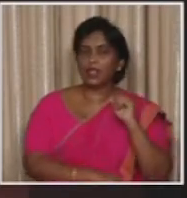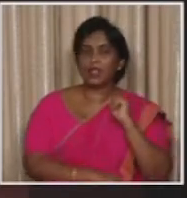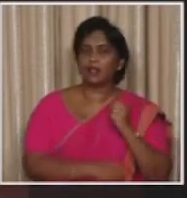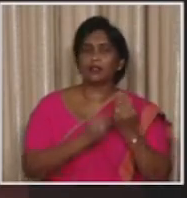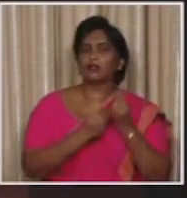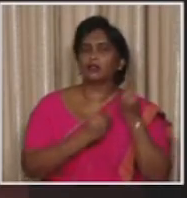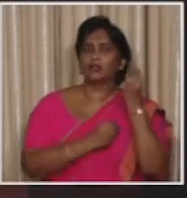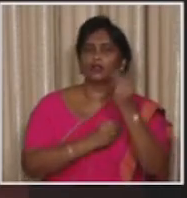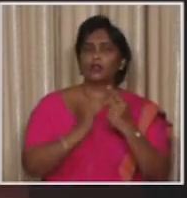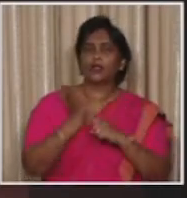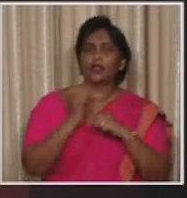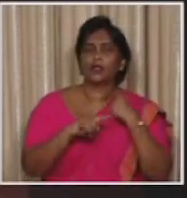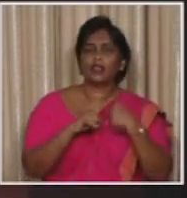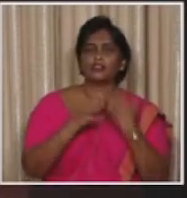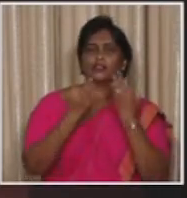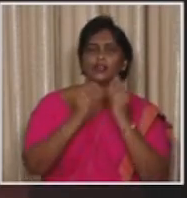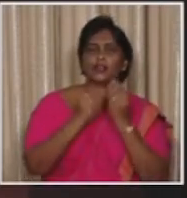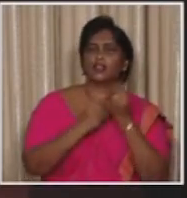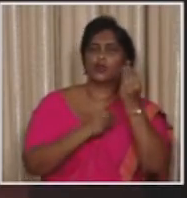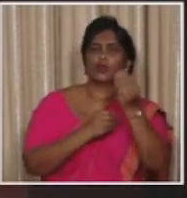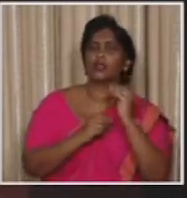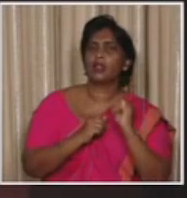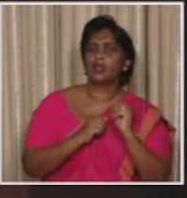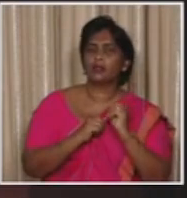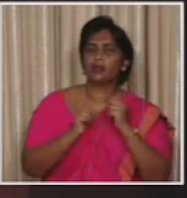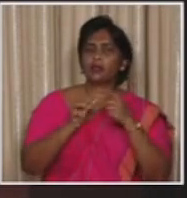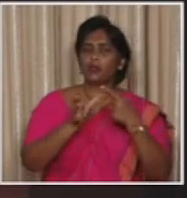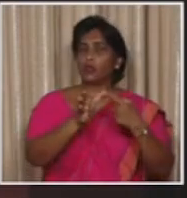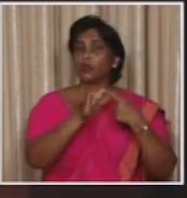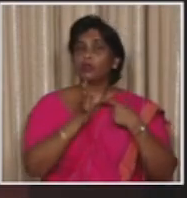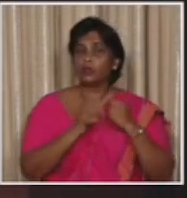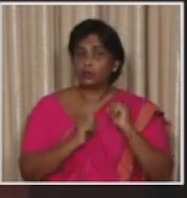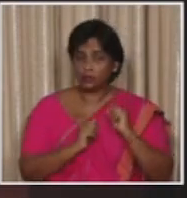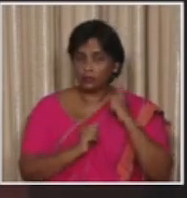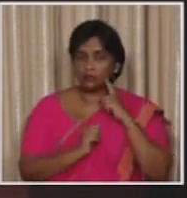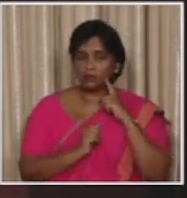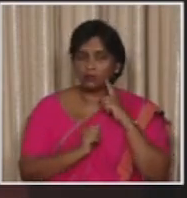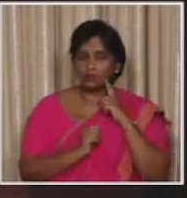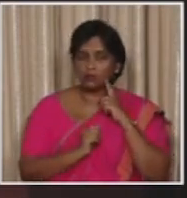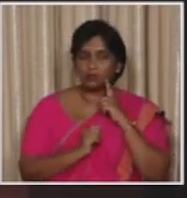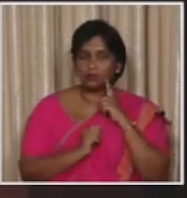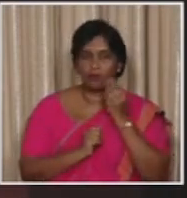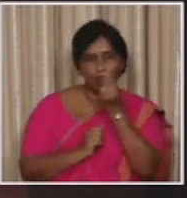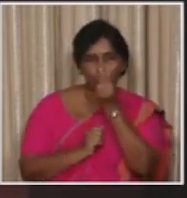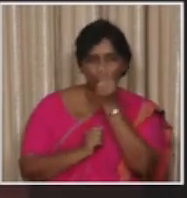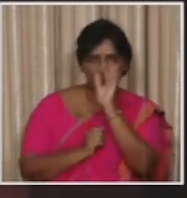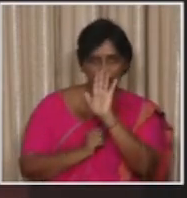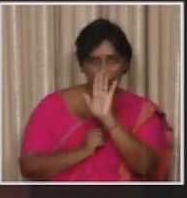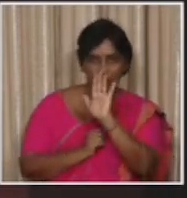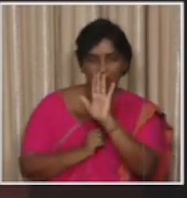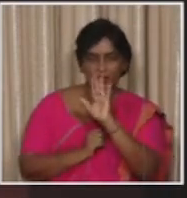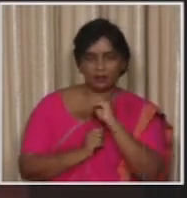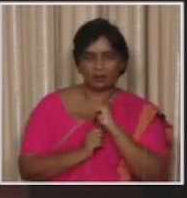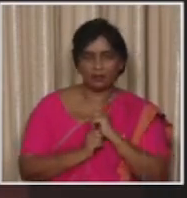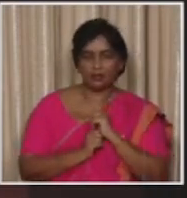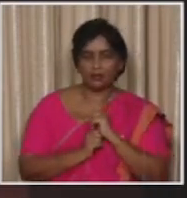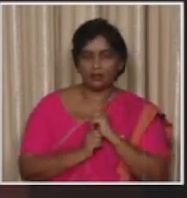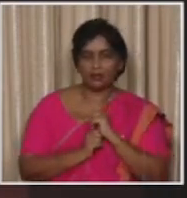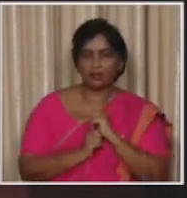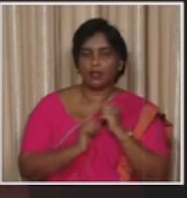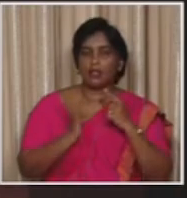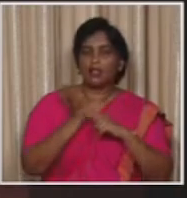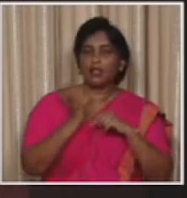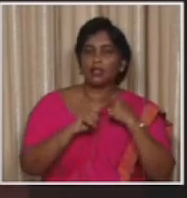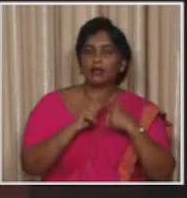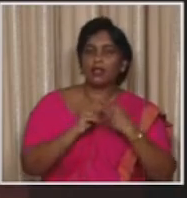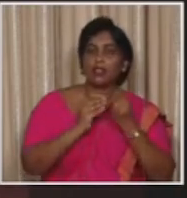දුන්නේ බදු සහන කියලා මොකක්ද දන්නා නිලධාරියගේ උත්තරේ? පොඩ්ඩක් කල් දෙන්න, ඒ බදු සහන